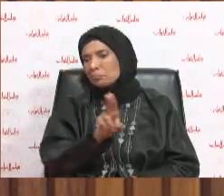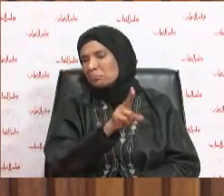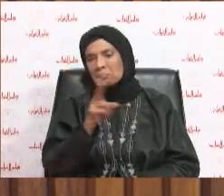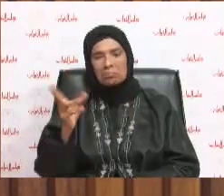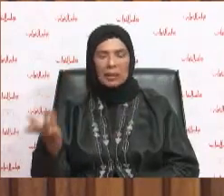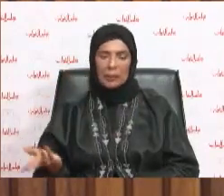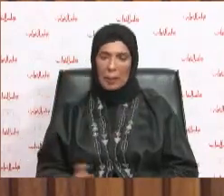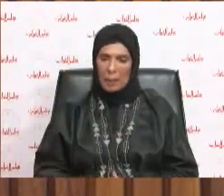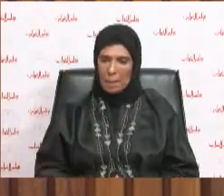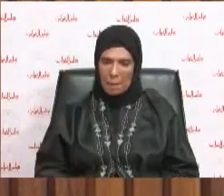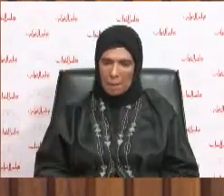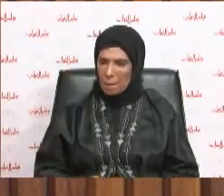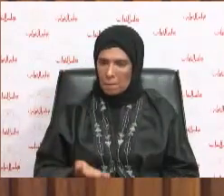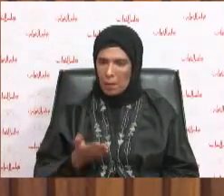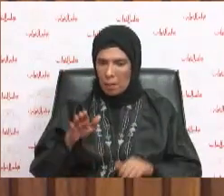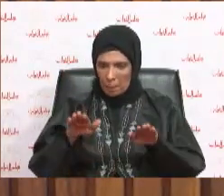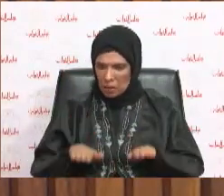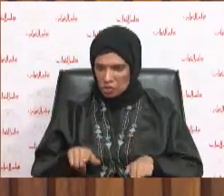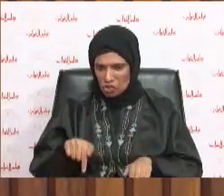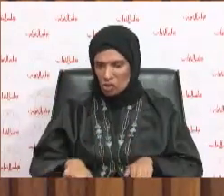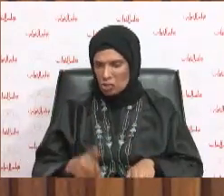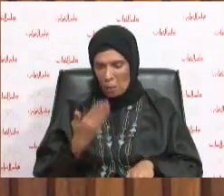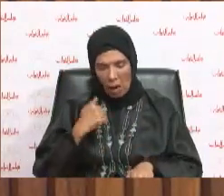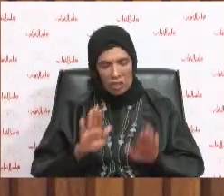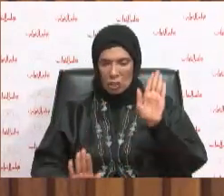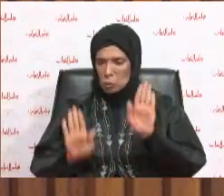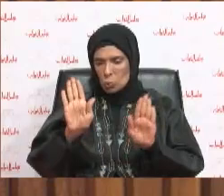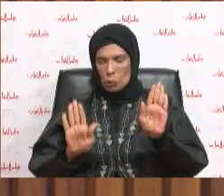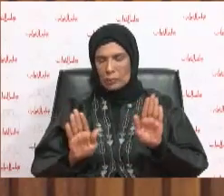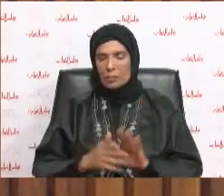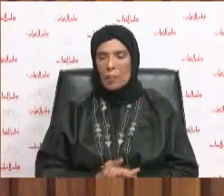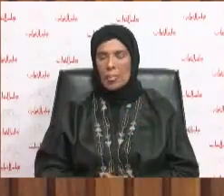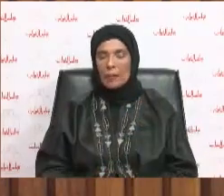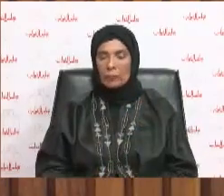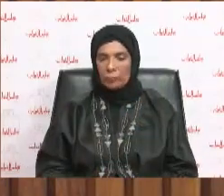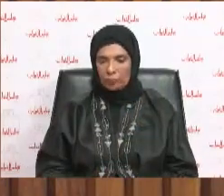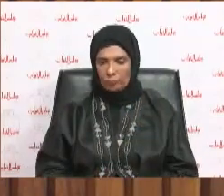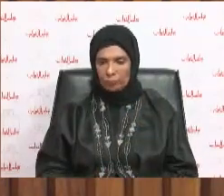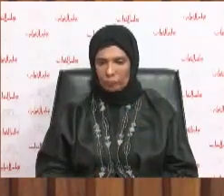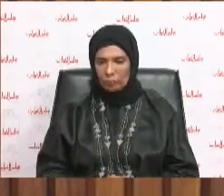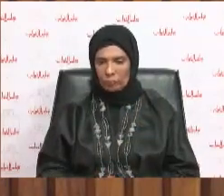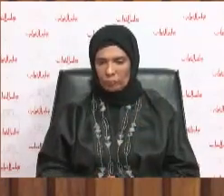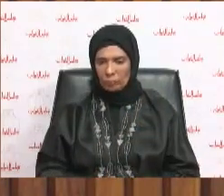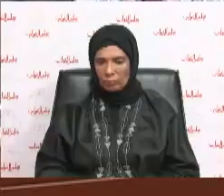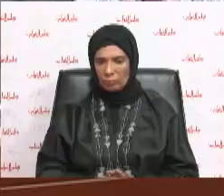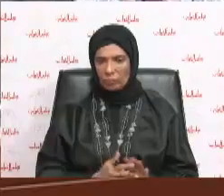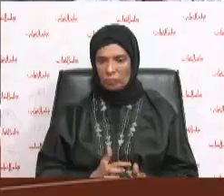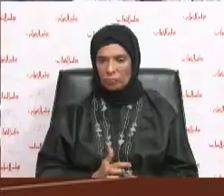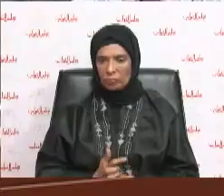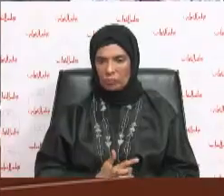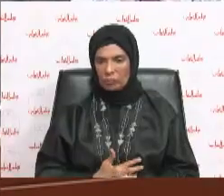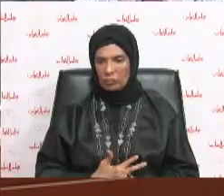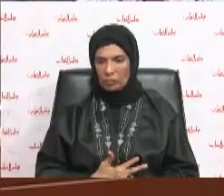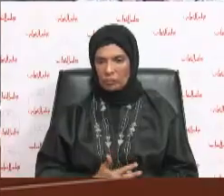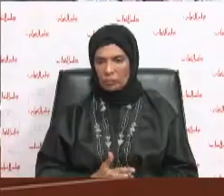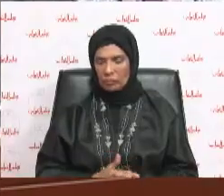يعني المجلس هذا ما صوت على المشروع هذا السابق، فأساس تكون الرؤية واضحة لك ولا الرأي العام أن المجلس هذا ما